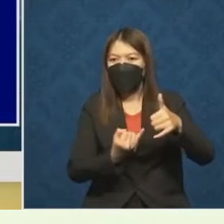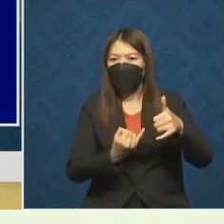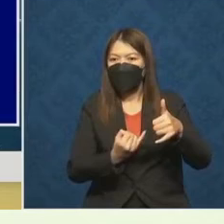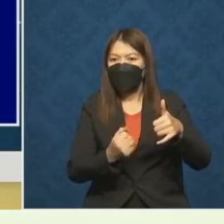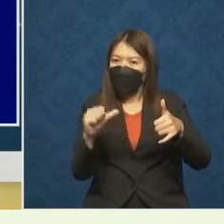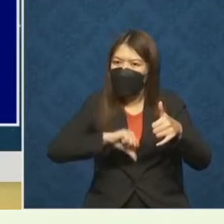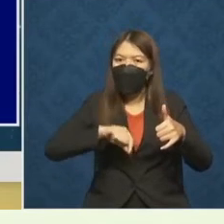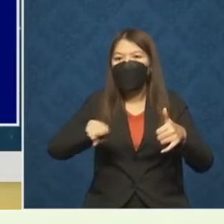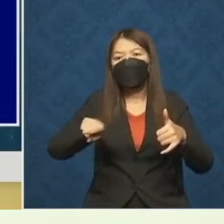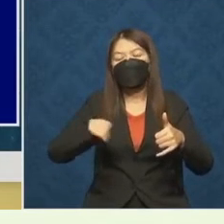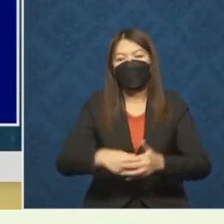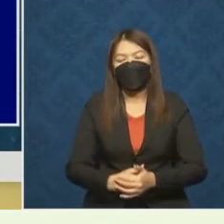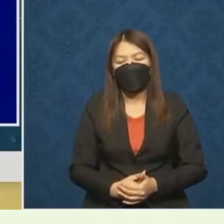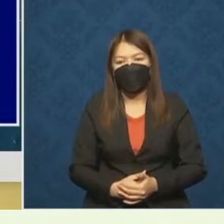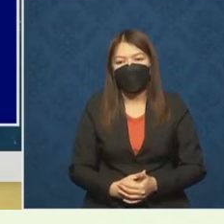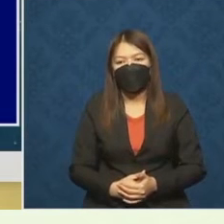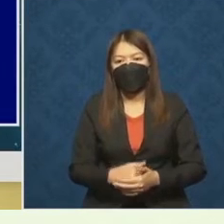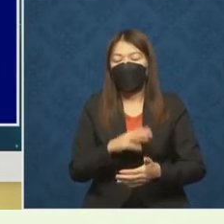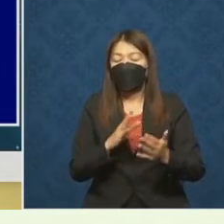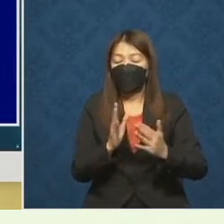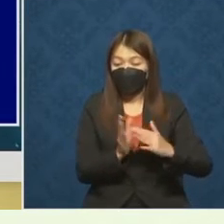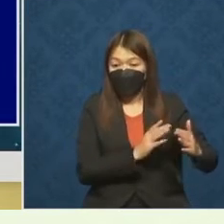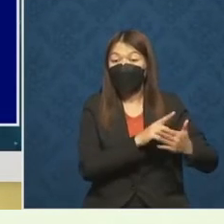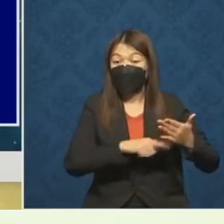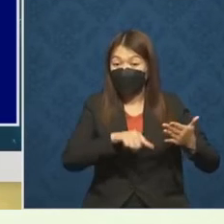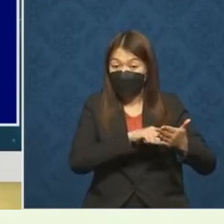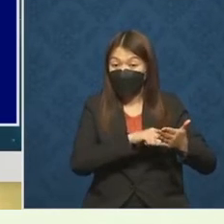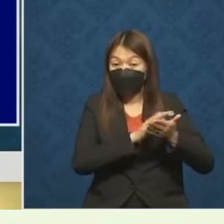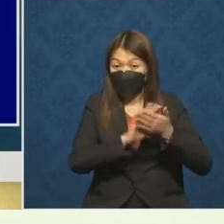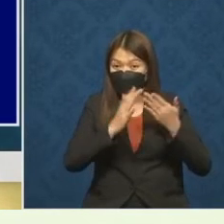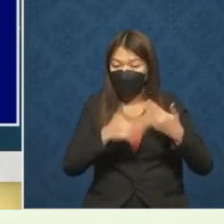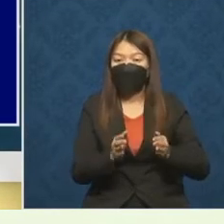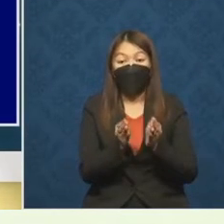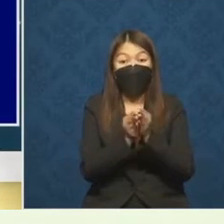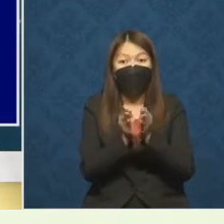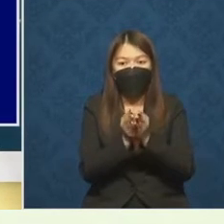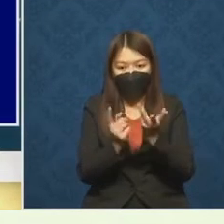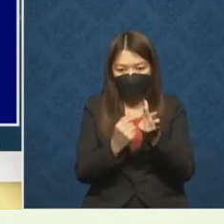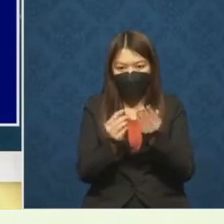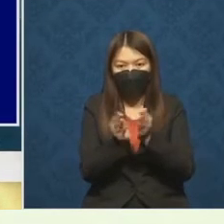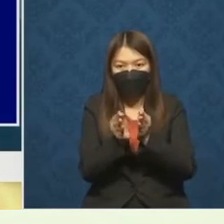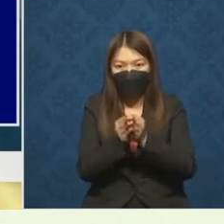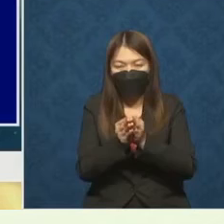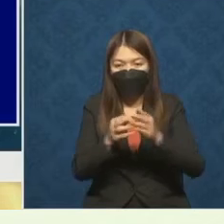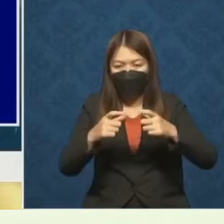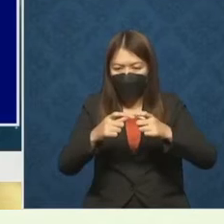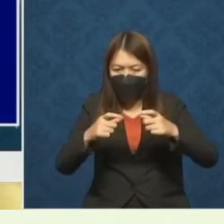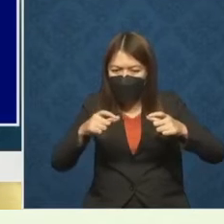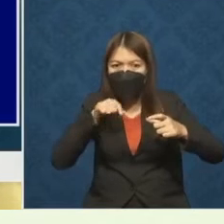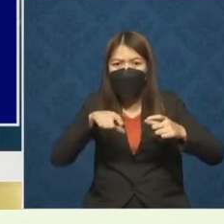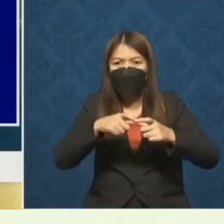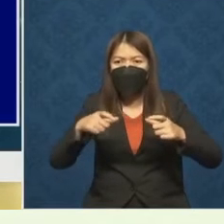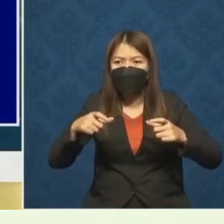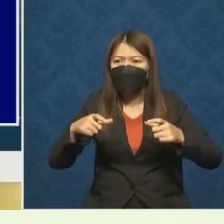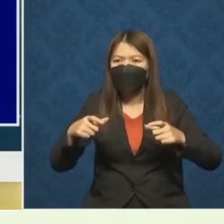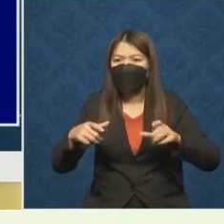ครับพอเลือกตั้งเสร็จมีการนับคะแนนใช่ไหมครับนะไอ้บัตรสมัครของพรรคผู้สมั